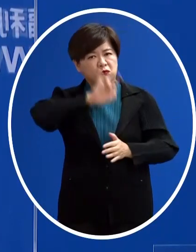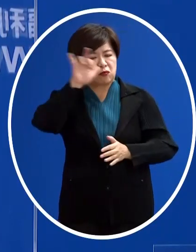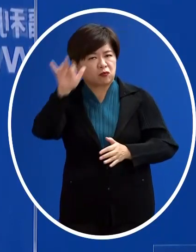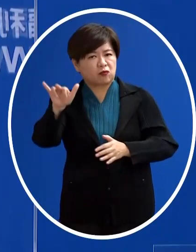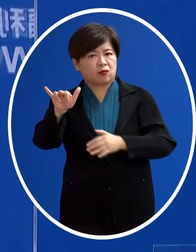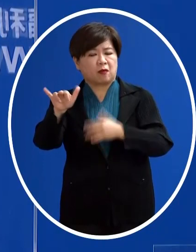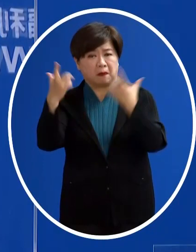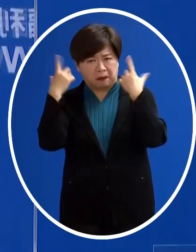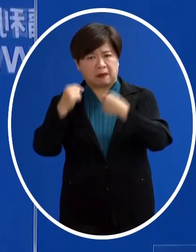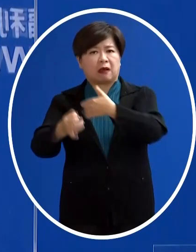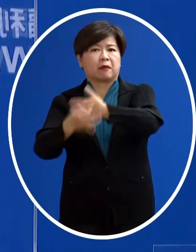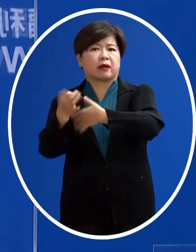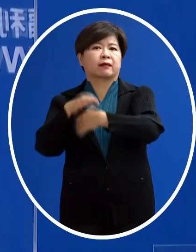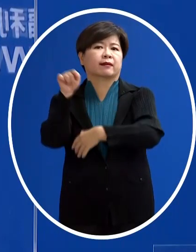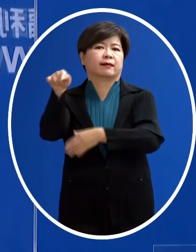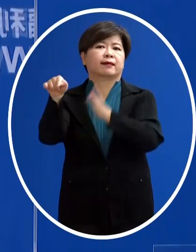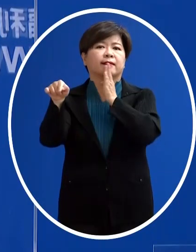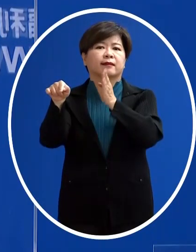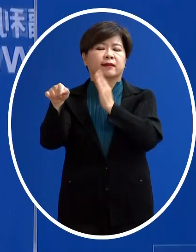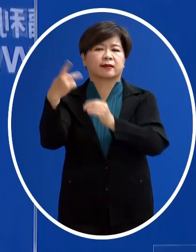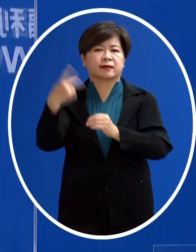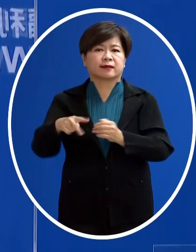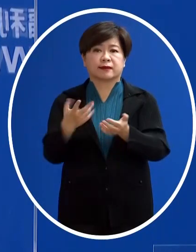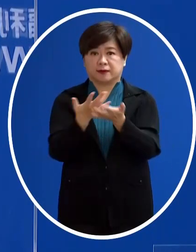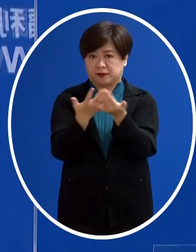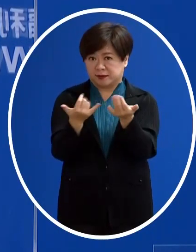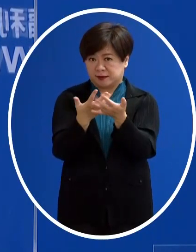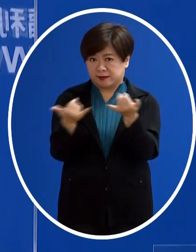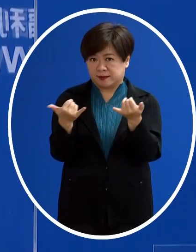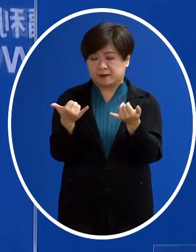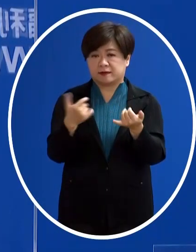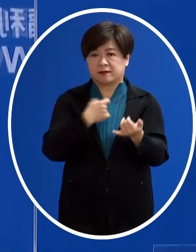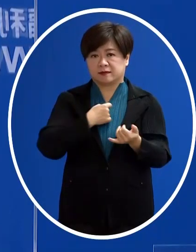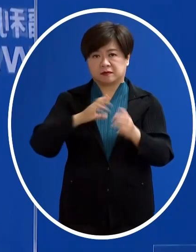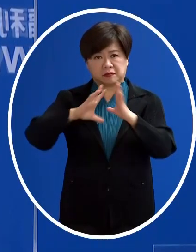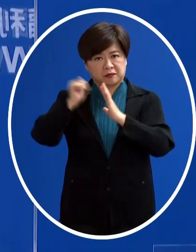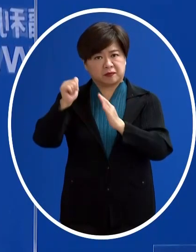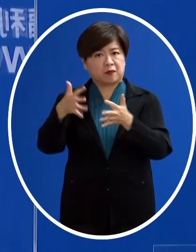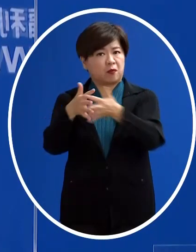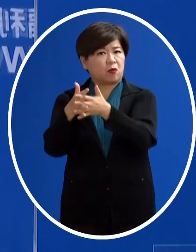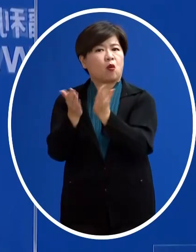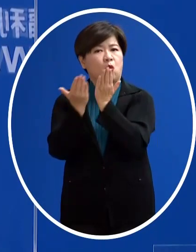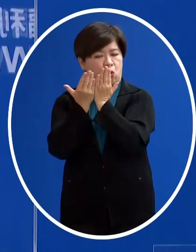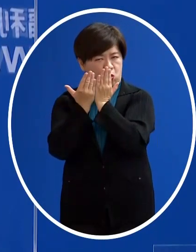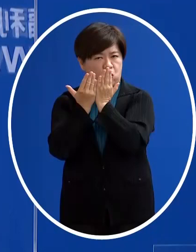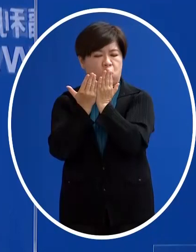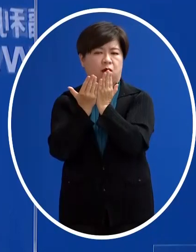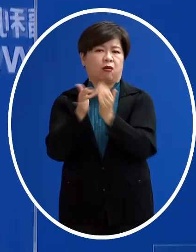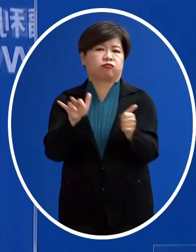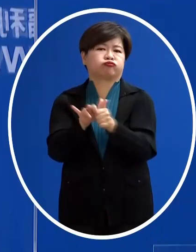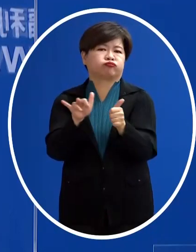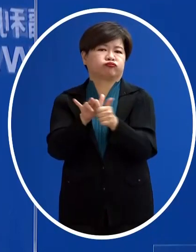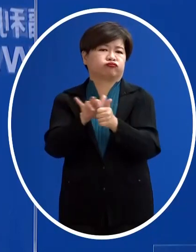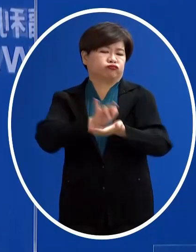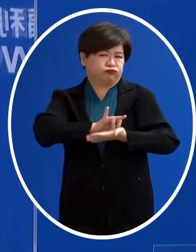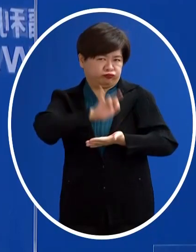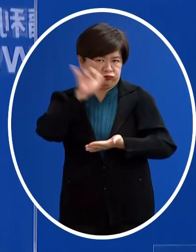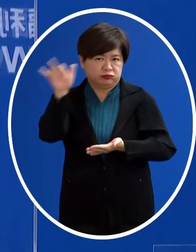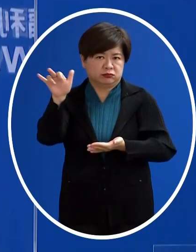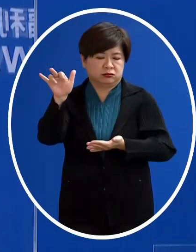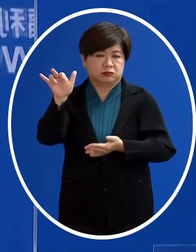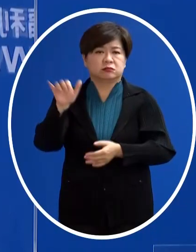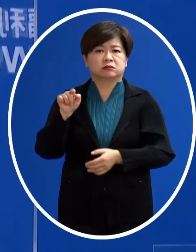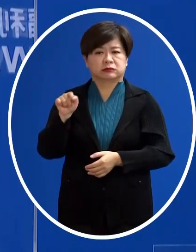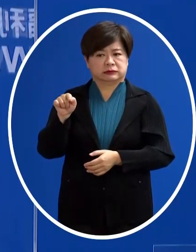地，那另外是有一些学生要返回这个美国去就学的部分，那一段，